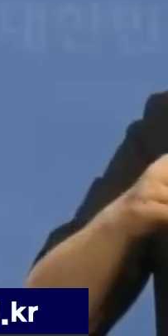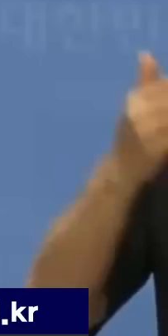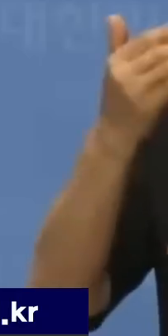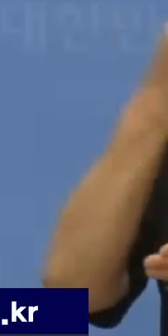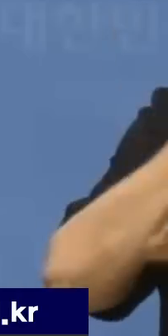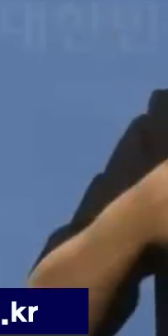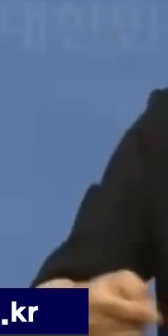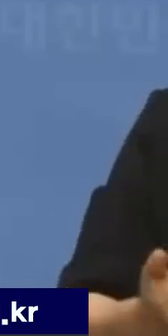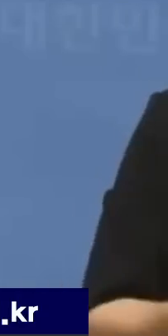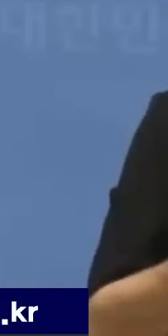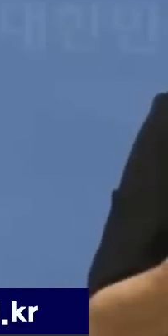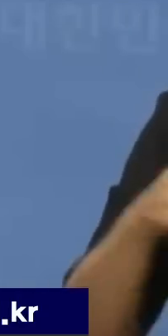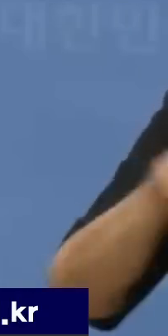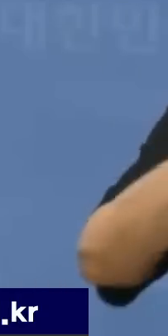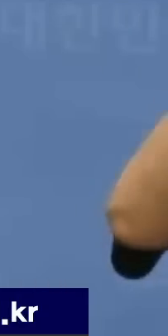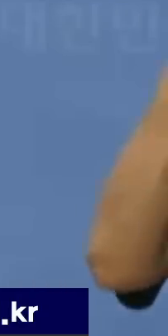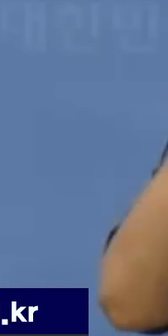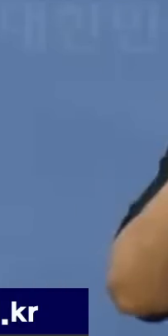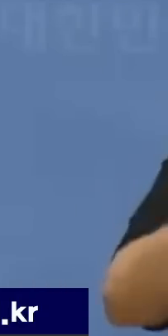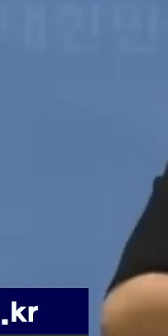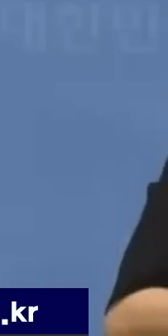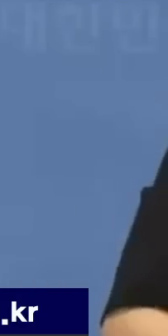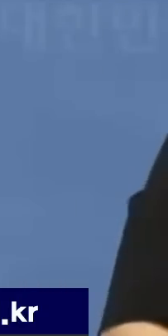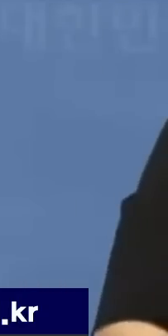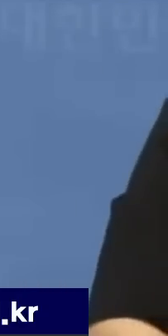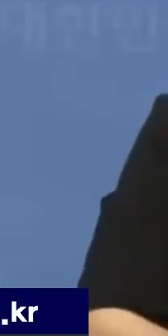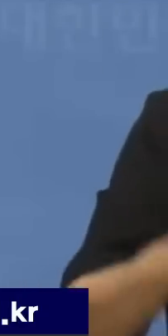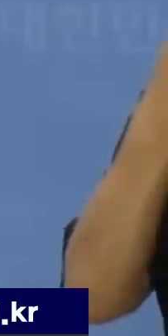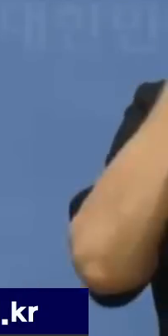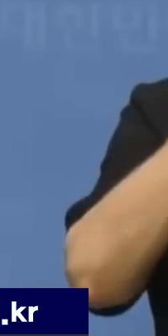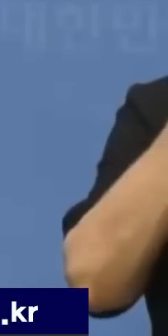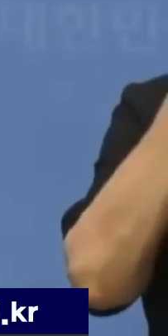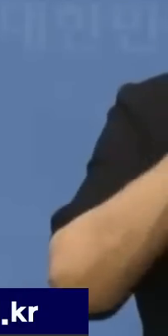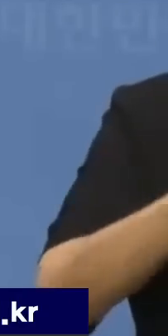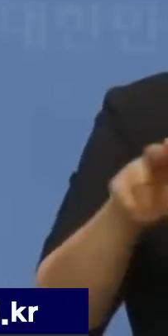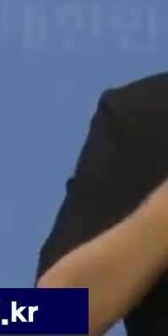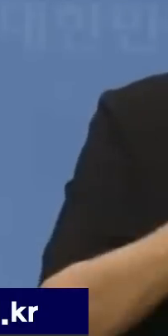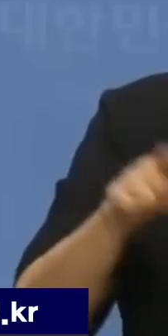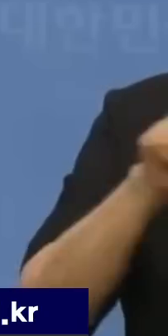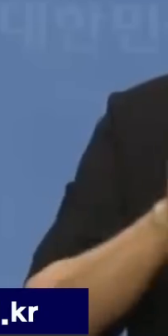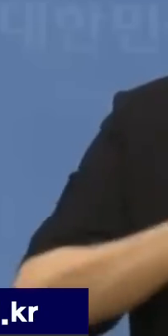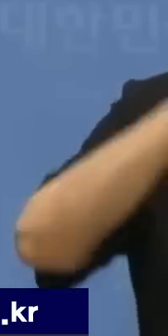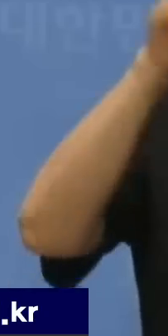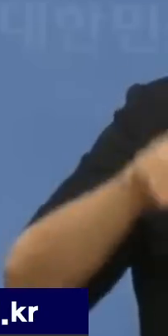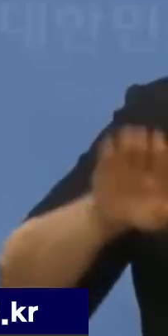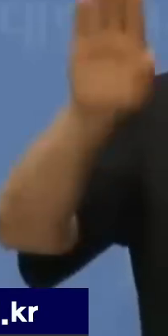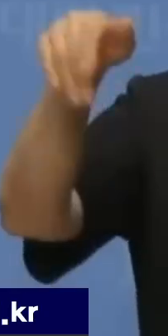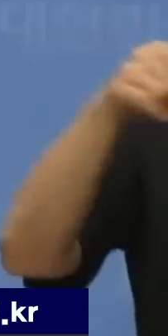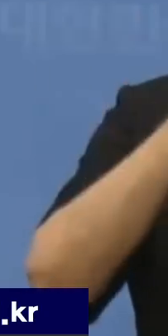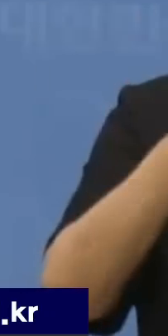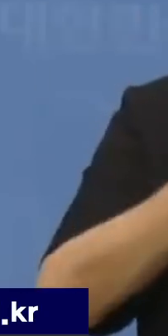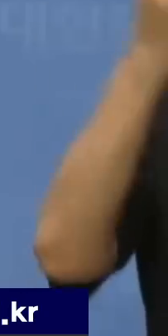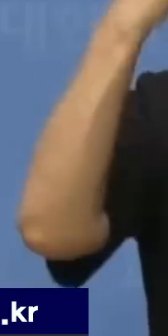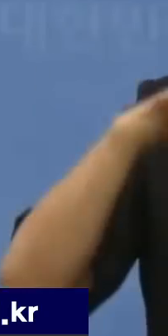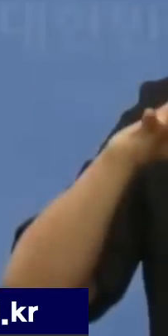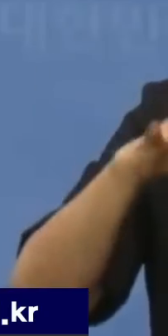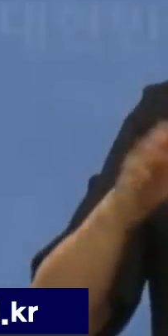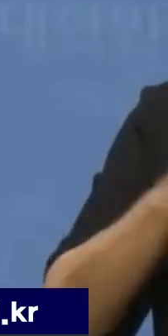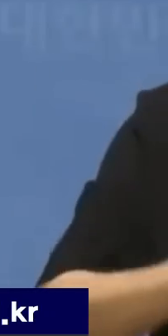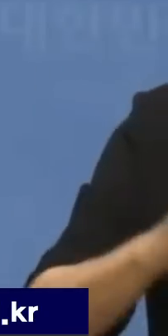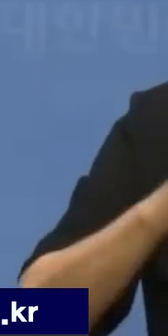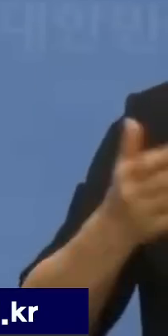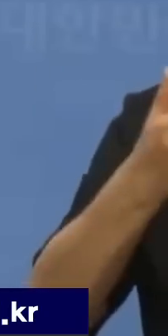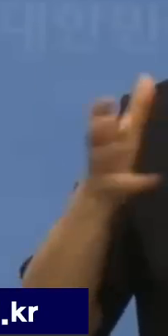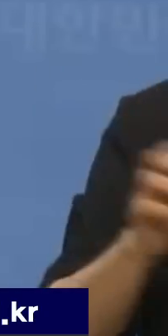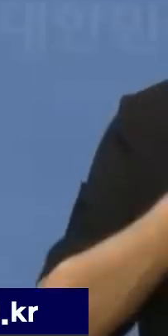발생한 것입니다 문재인 정부 당시는 유가와 가스 가격이 오르락내리락해서 한국전력공사는